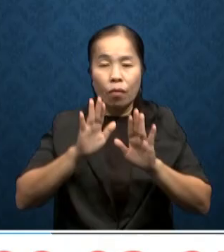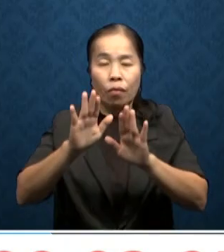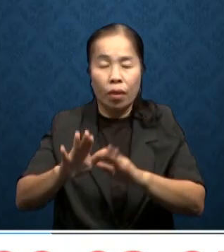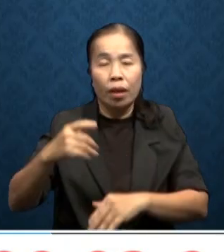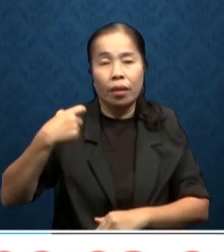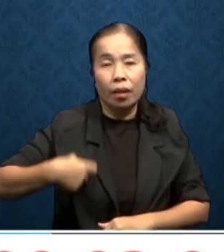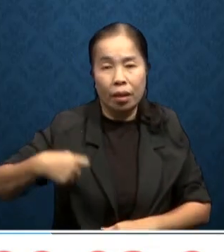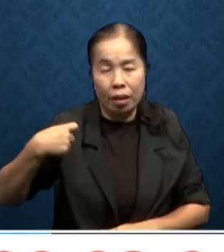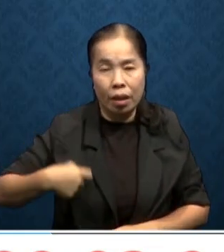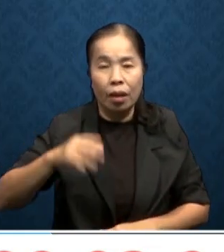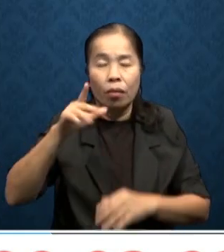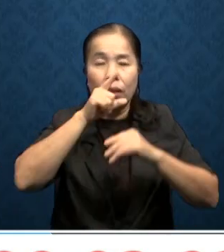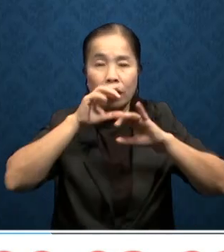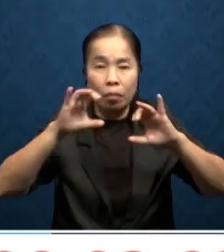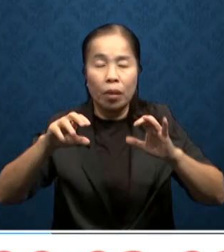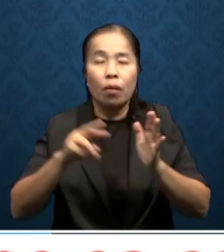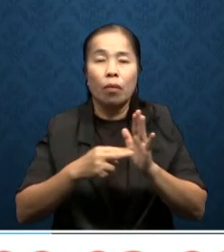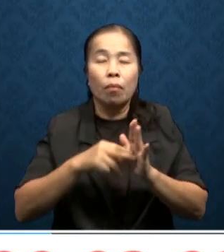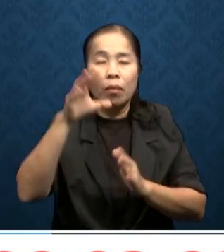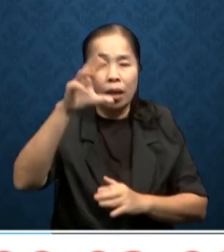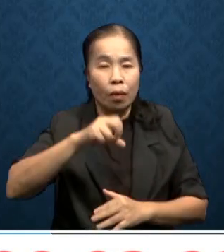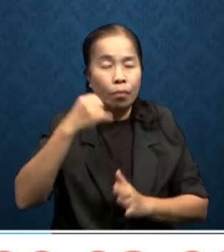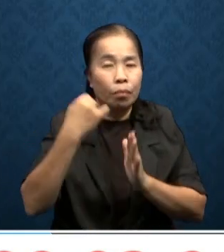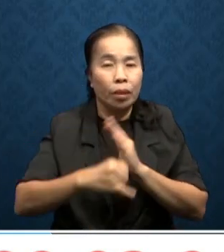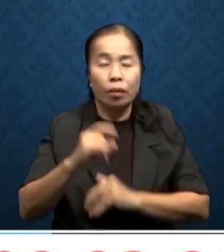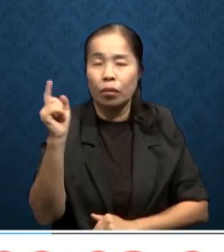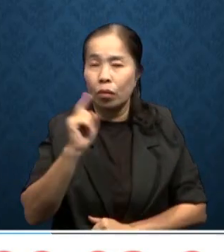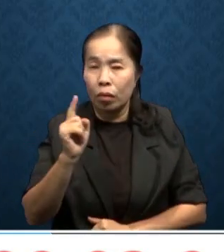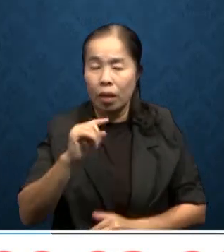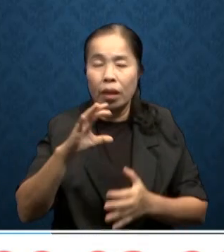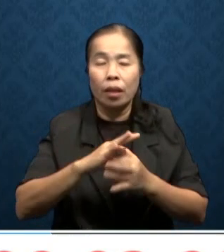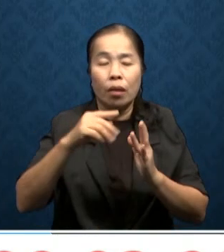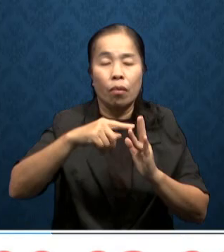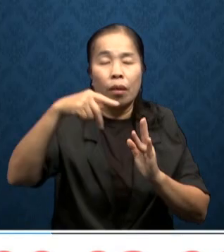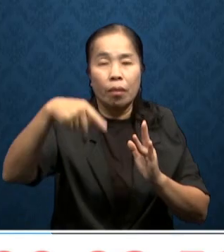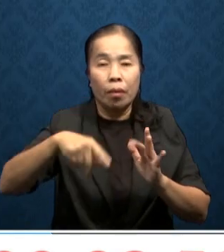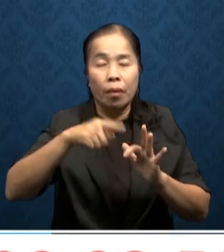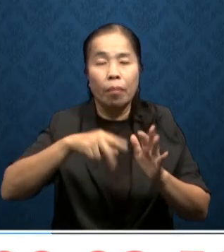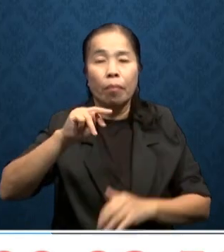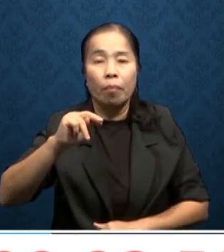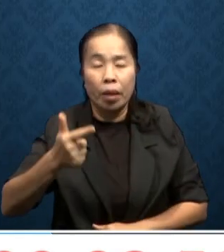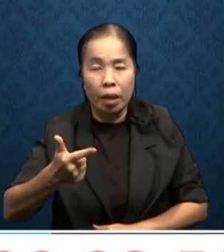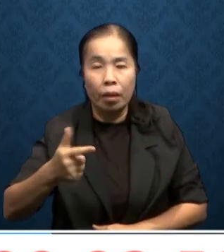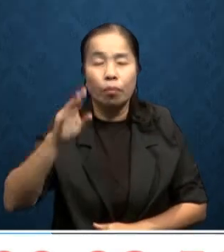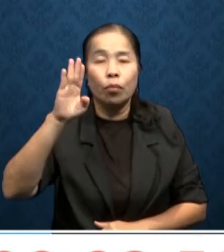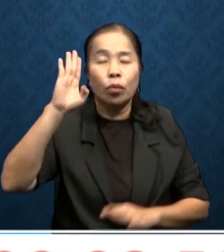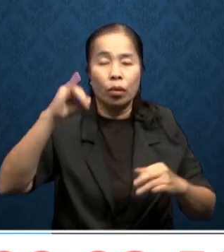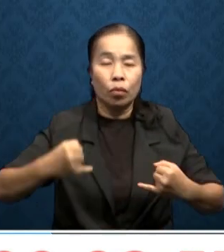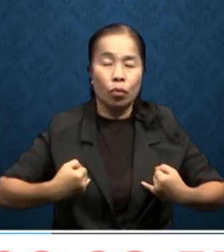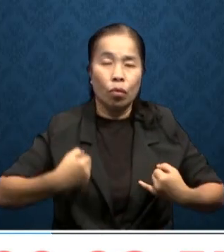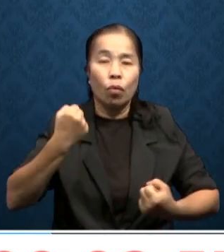การเอาผิดในทางเพ่งกับผู้ประกอบการเจ้าของรถบัสคนนี้ด้วย